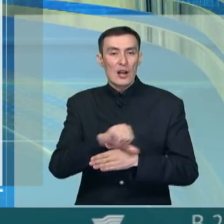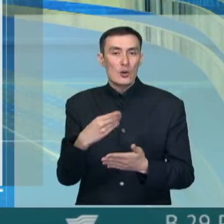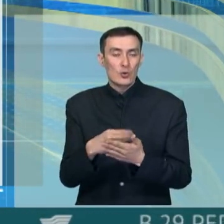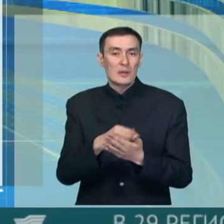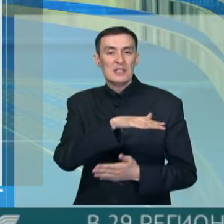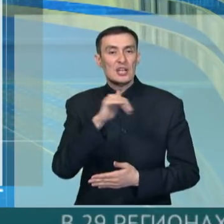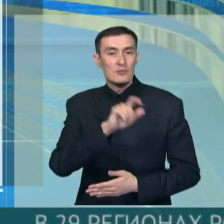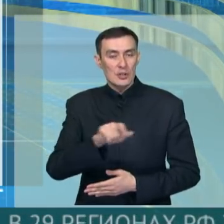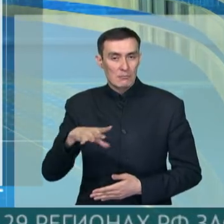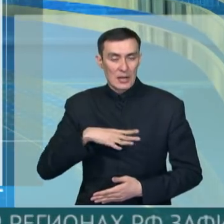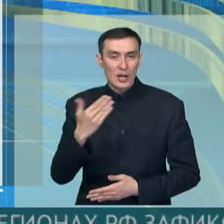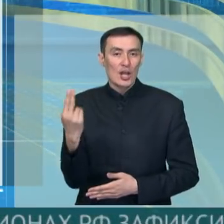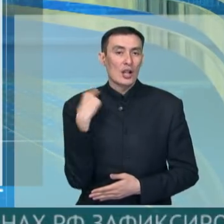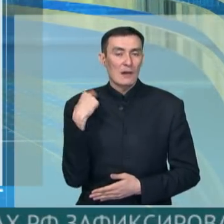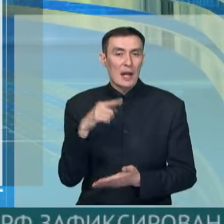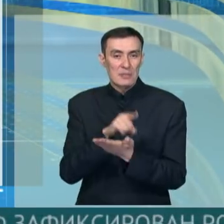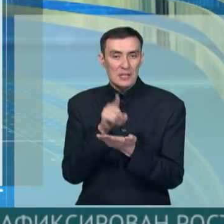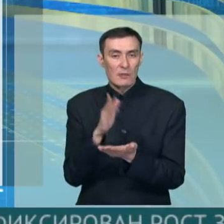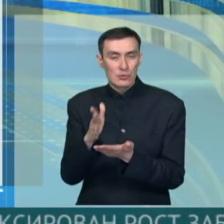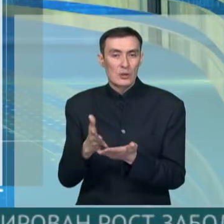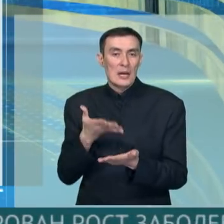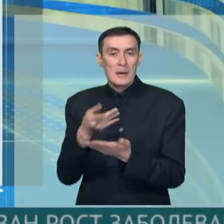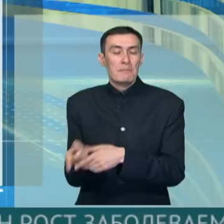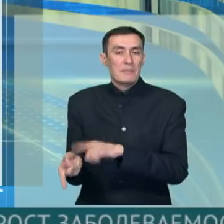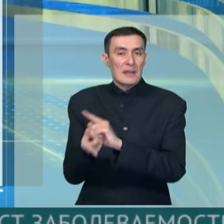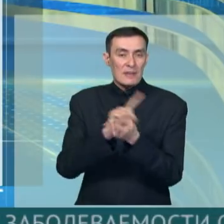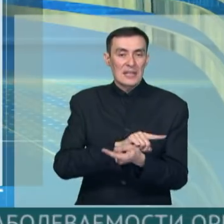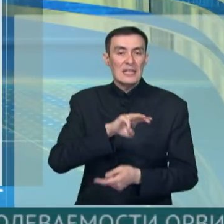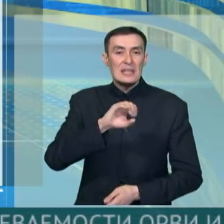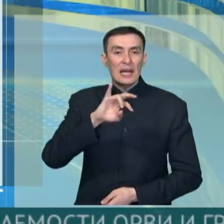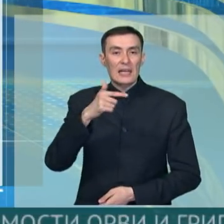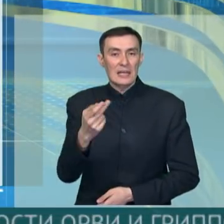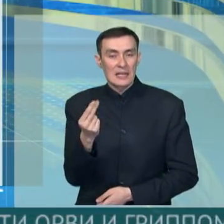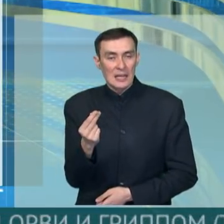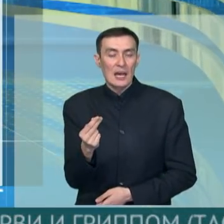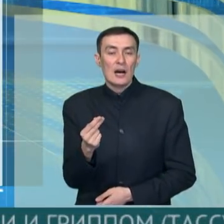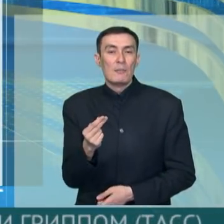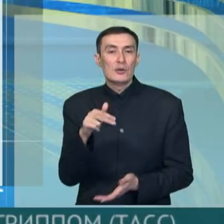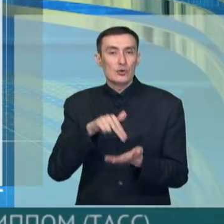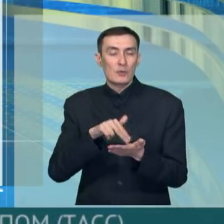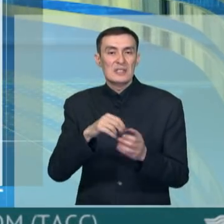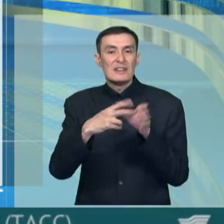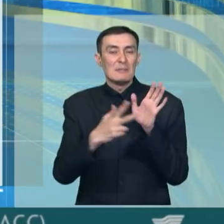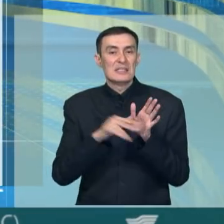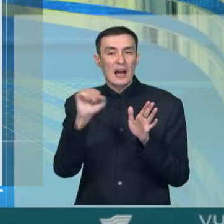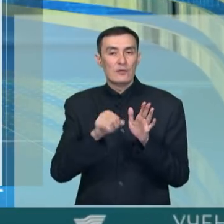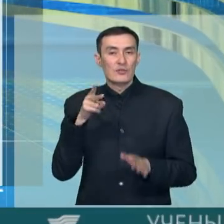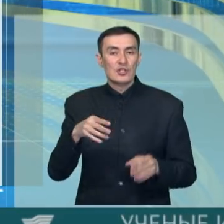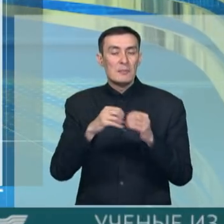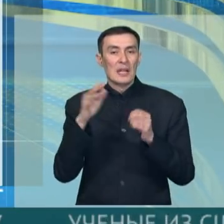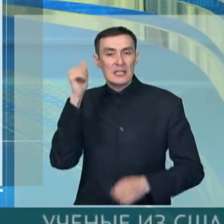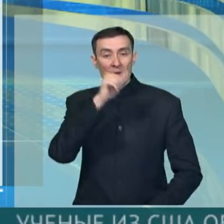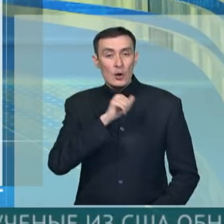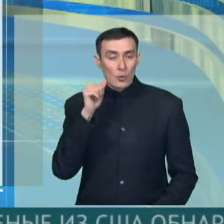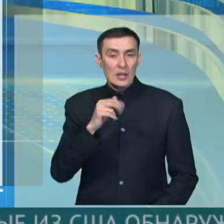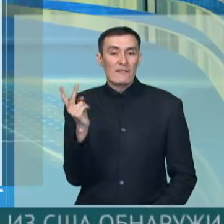ипотечным заемщикам. Их долговые обязательства будут переведены в тенге по курсу Национального банка на 18 августа